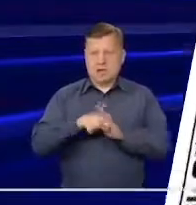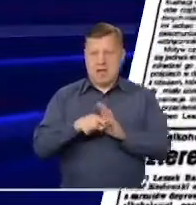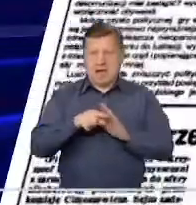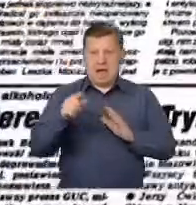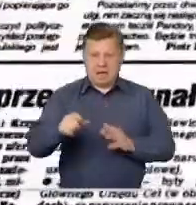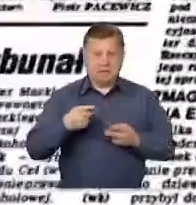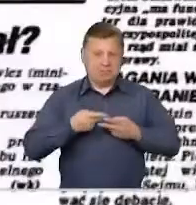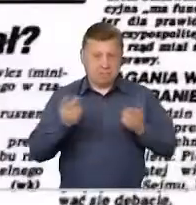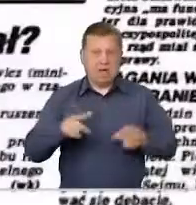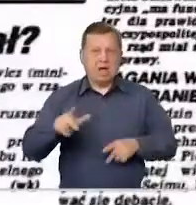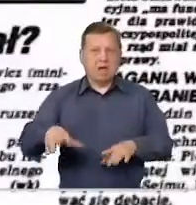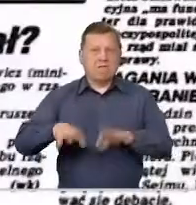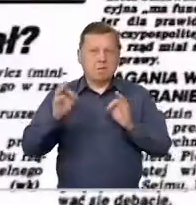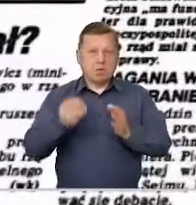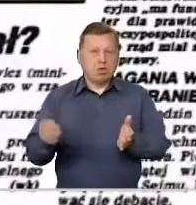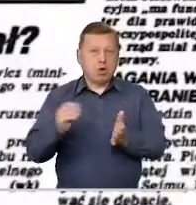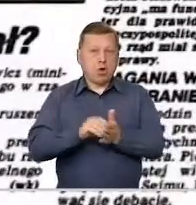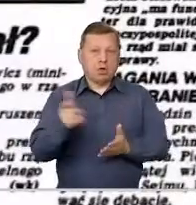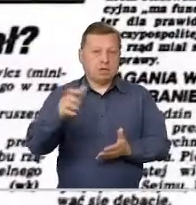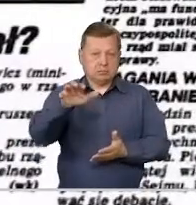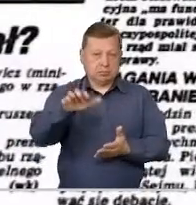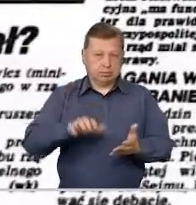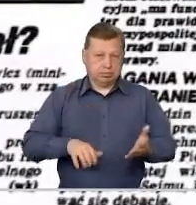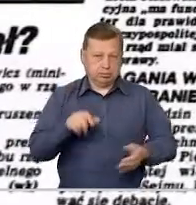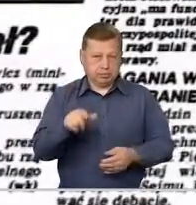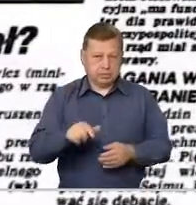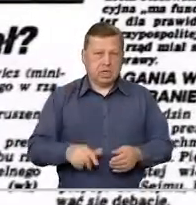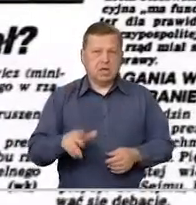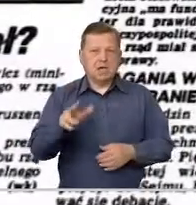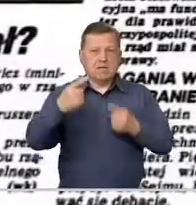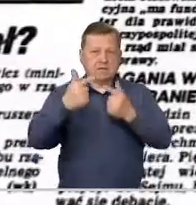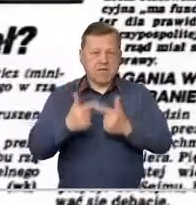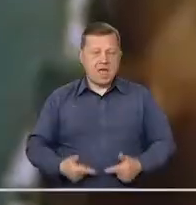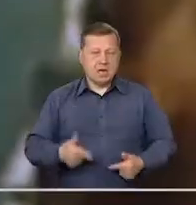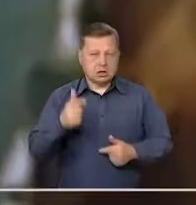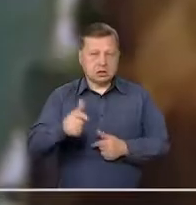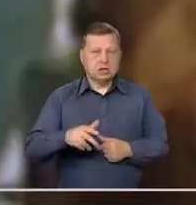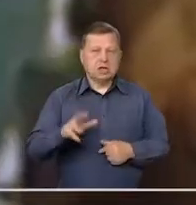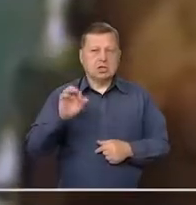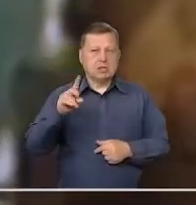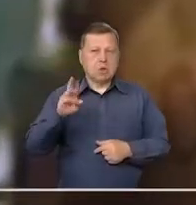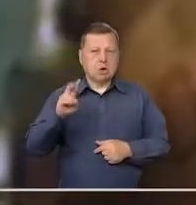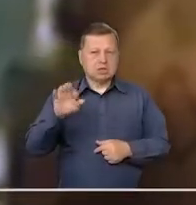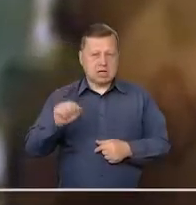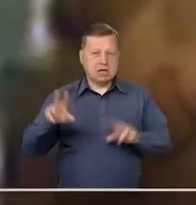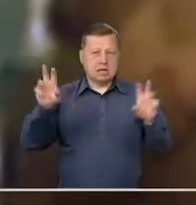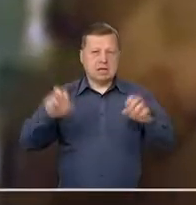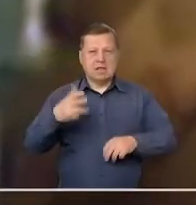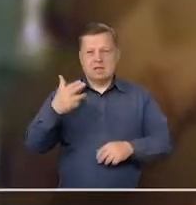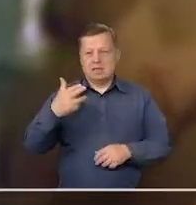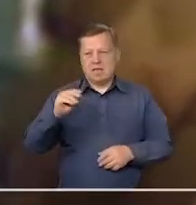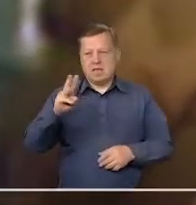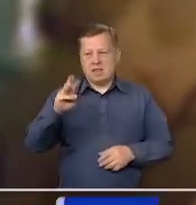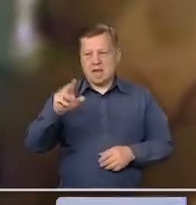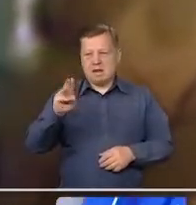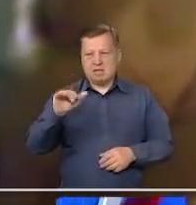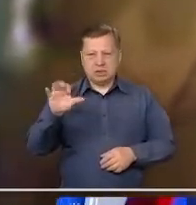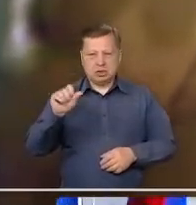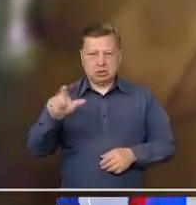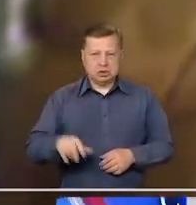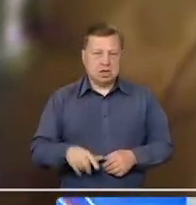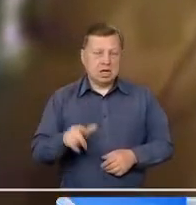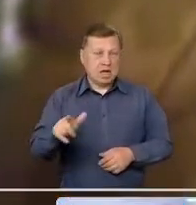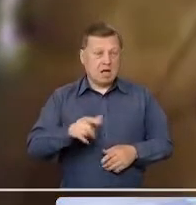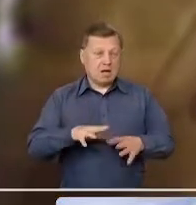przekaz, Wyborcza dodatkowo opublikowała wiersz Wisławy Szymborskiej Nienawiść. To, co robi Gazeta Wyborcza w tym czasie, to jest naprawdę